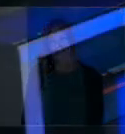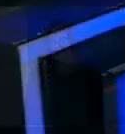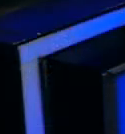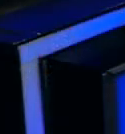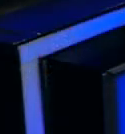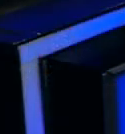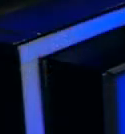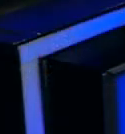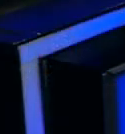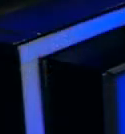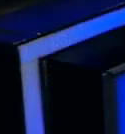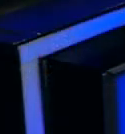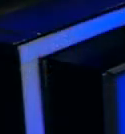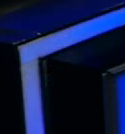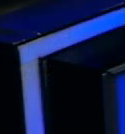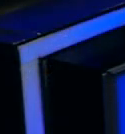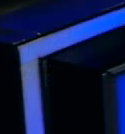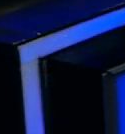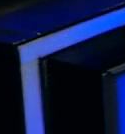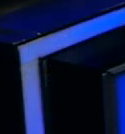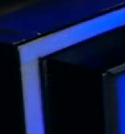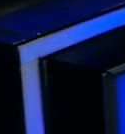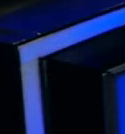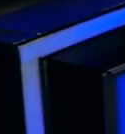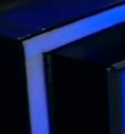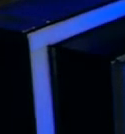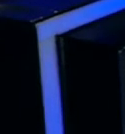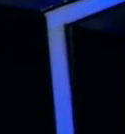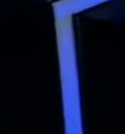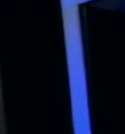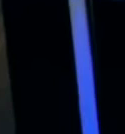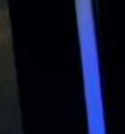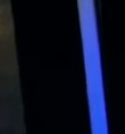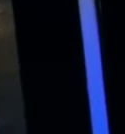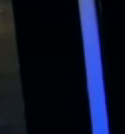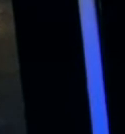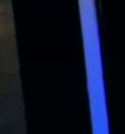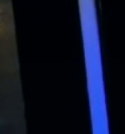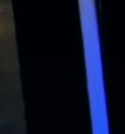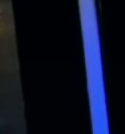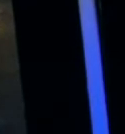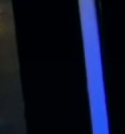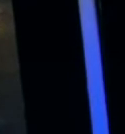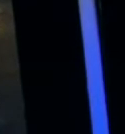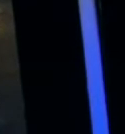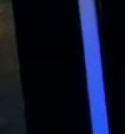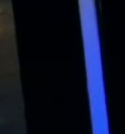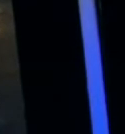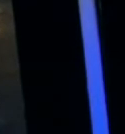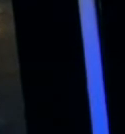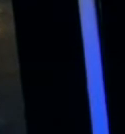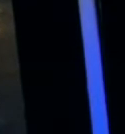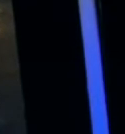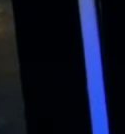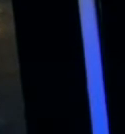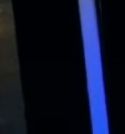גם כל פעם עונים, הנה אני פה עושה לייב בפייסבוק לכולם, כותבים שאת שרה מדהים. תודה אני רוצה להודות לכם שהצטרפתם אלינו,